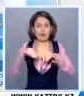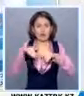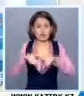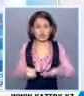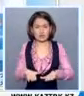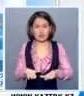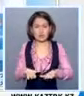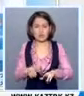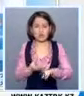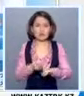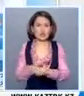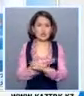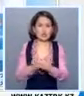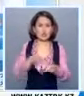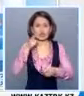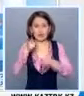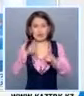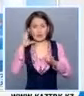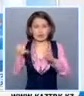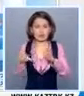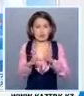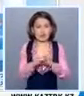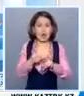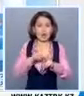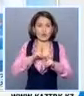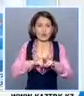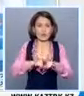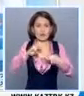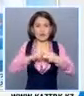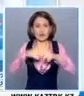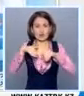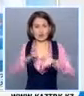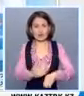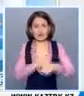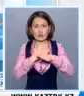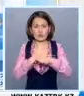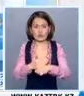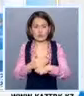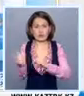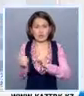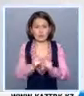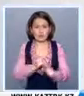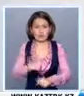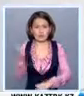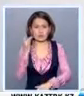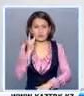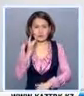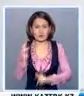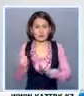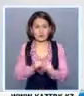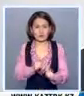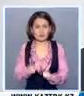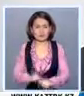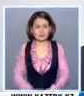олардың ескертпелерін, ұсыныстарын келешек шешімдерді әзірлеуде пайдалану үшін қорытады.